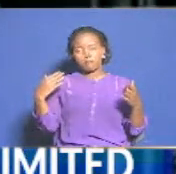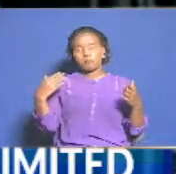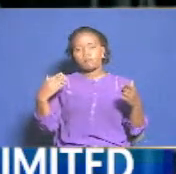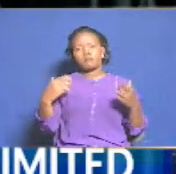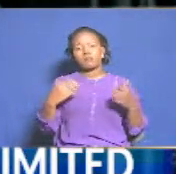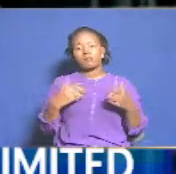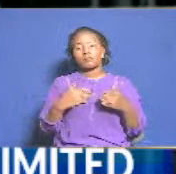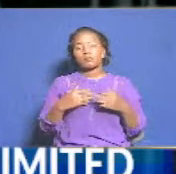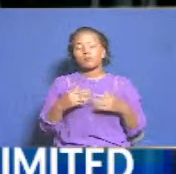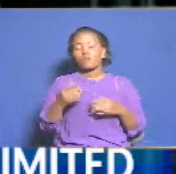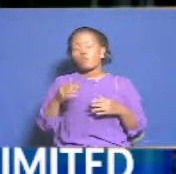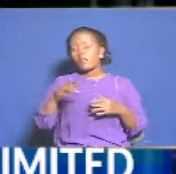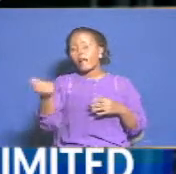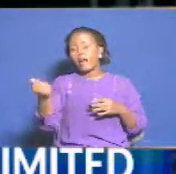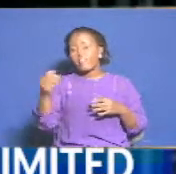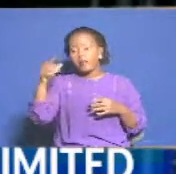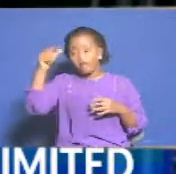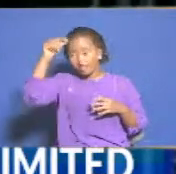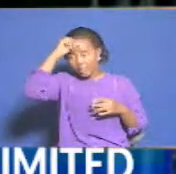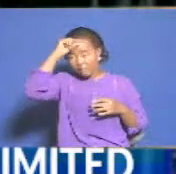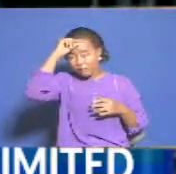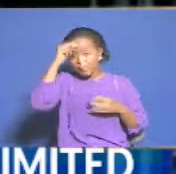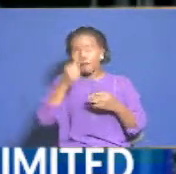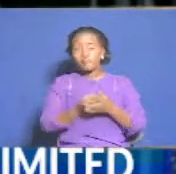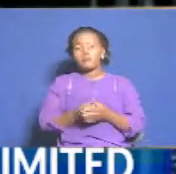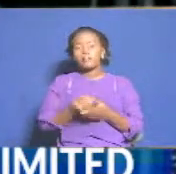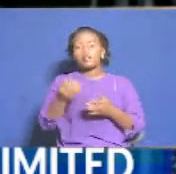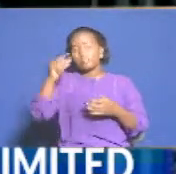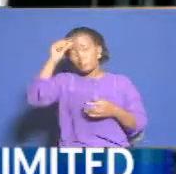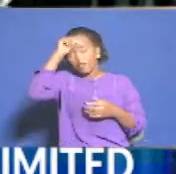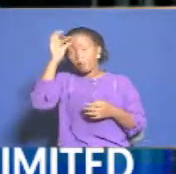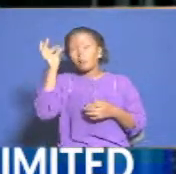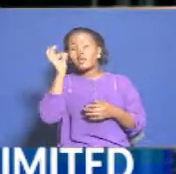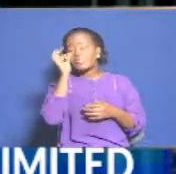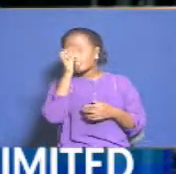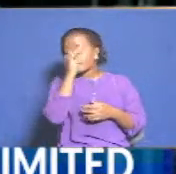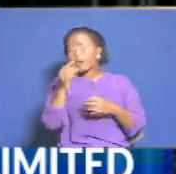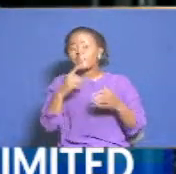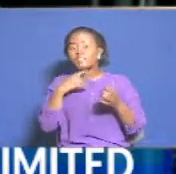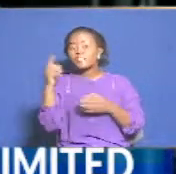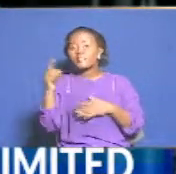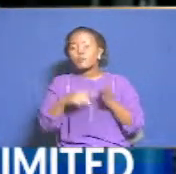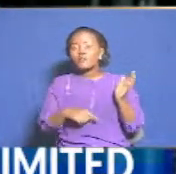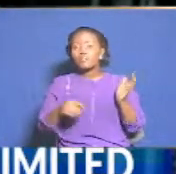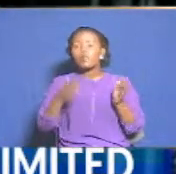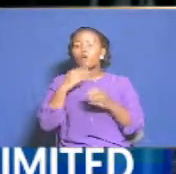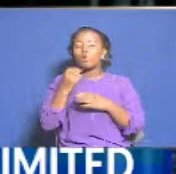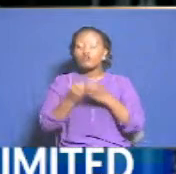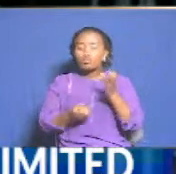hakuna serikali ambayo imepitia, serikali ya Rais Kibaki ikakuja ikasema wanataka kufufua KMC.